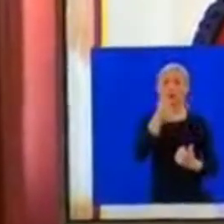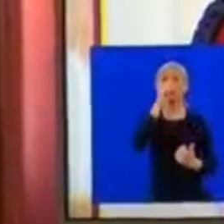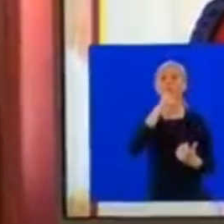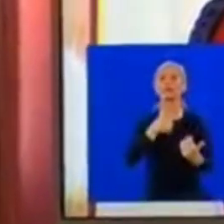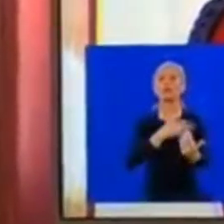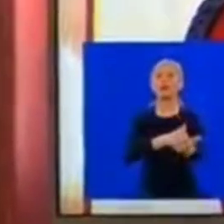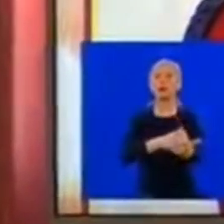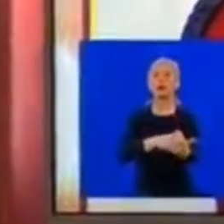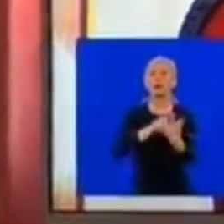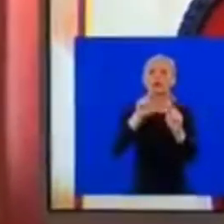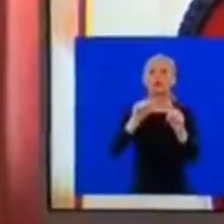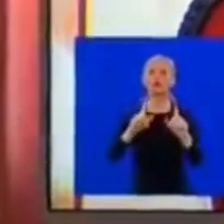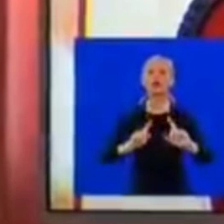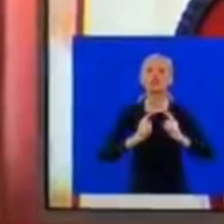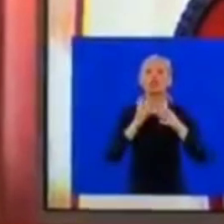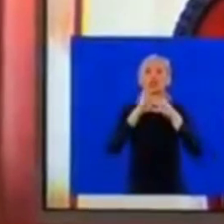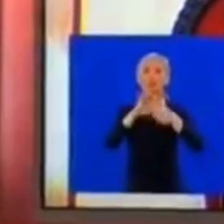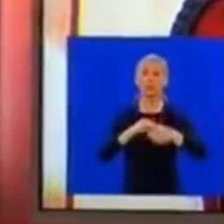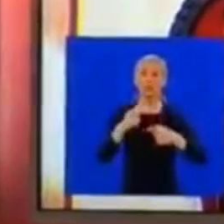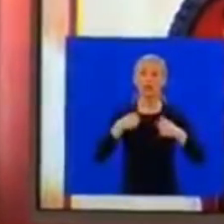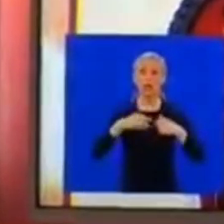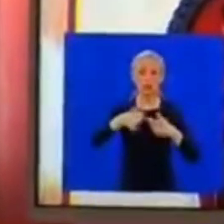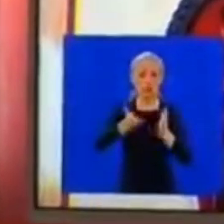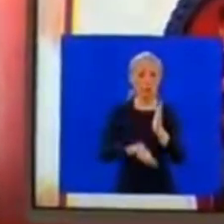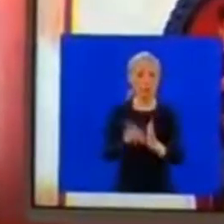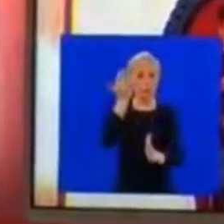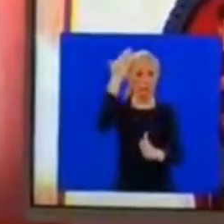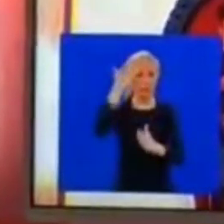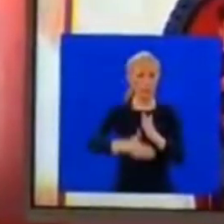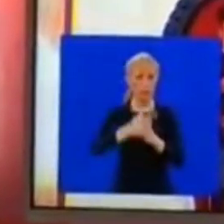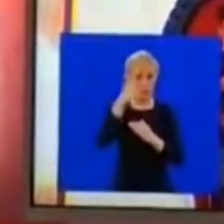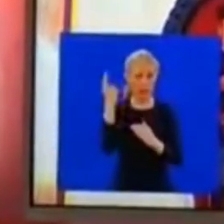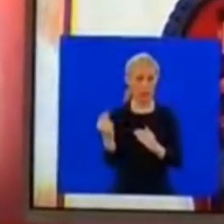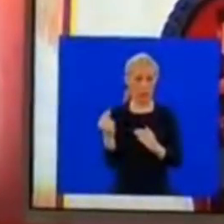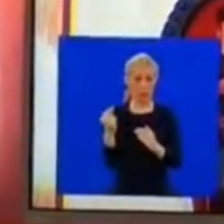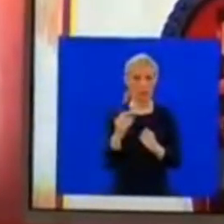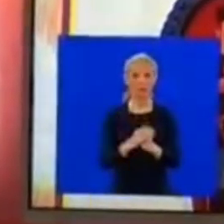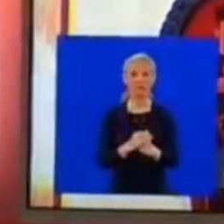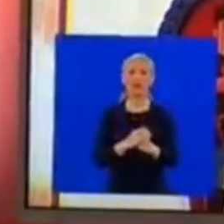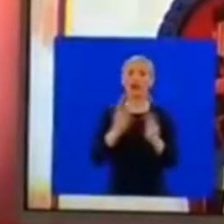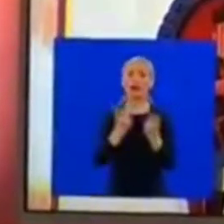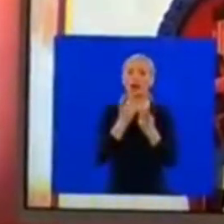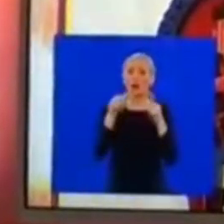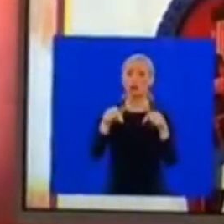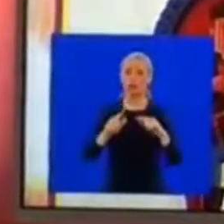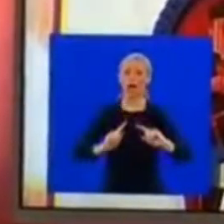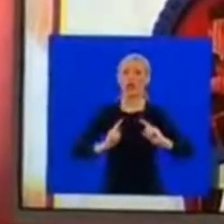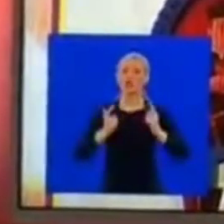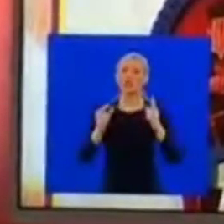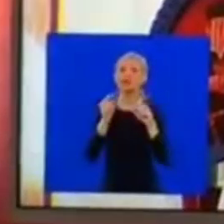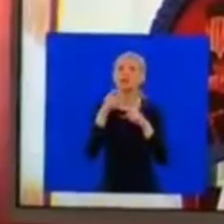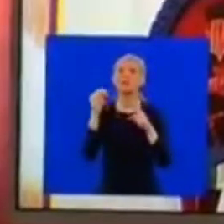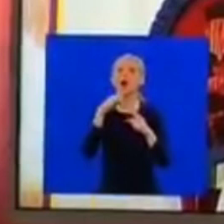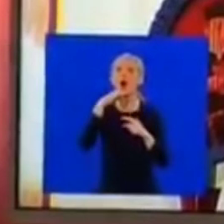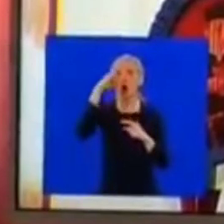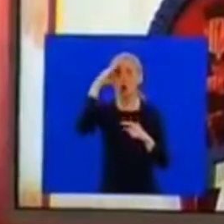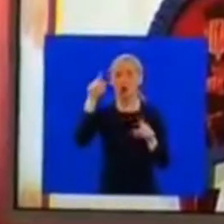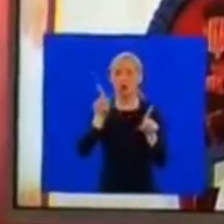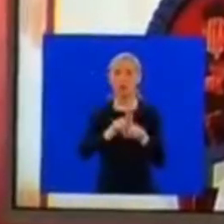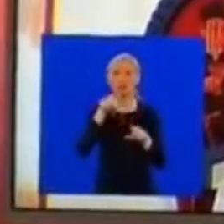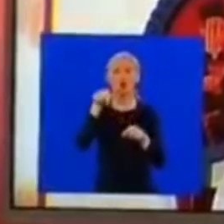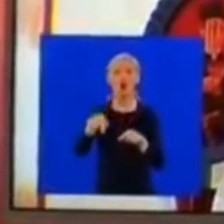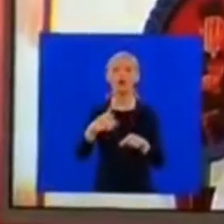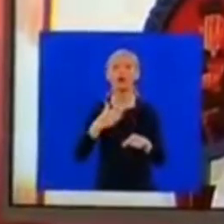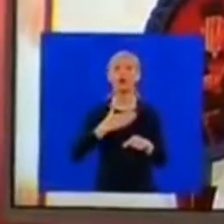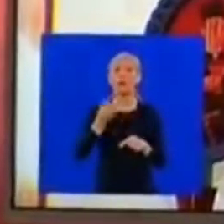ima život vječni i ja ću ga uskrisiti u posljednji dan. Kao što ja živim po ocu, tako i onaj koji